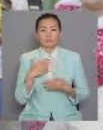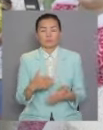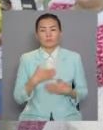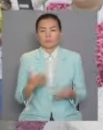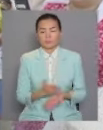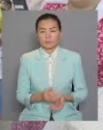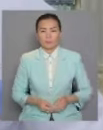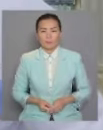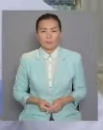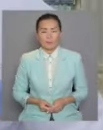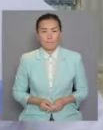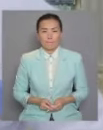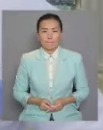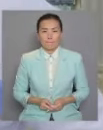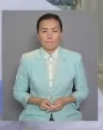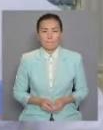жеткізіп алғысын айтты.